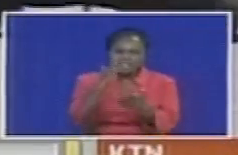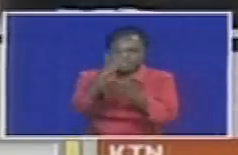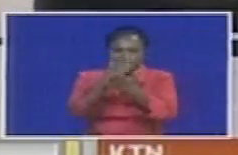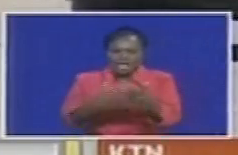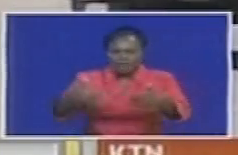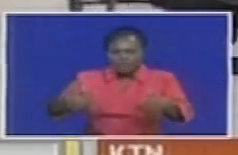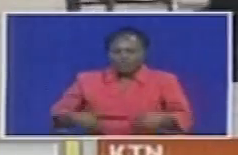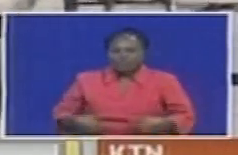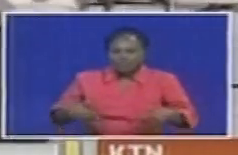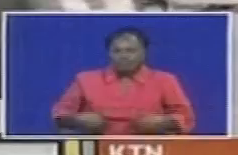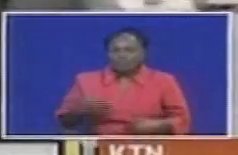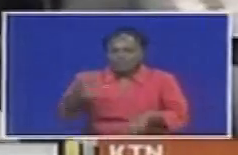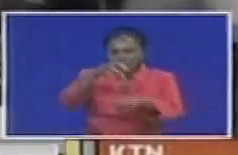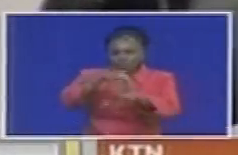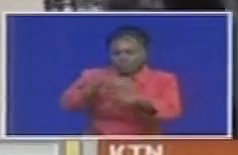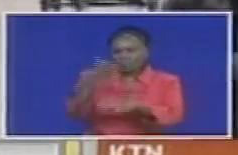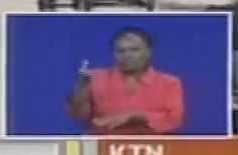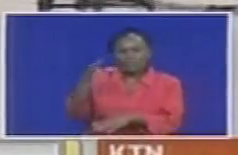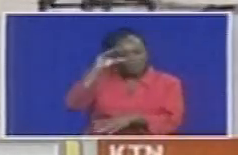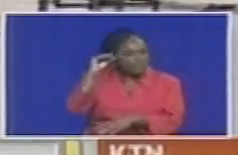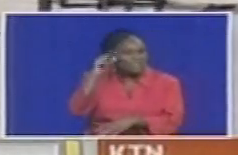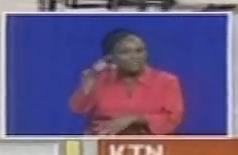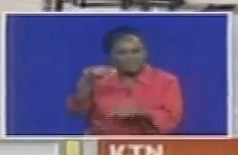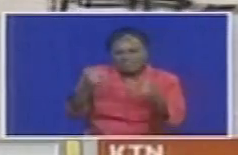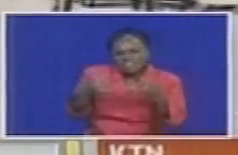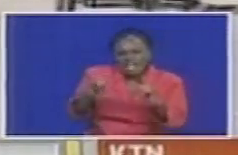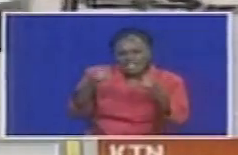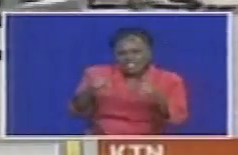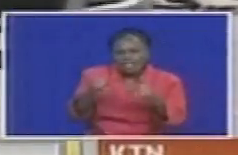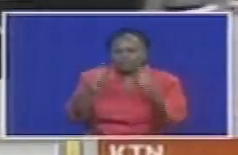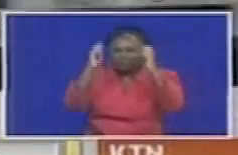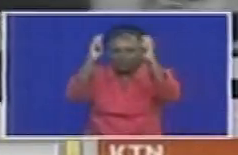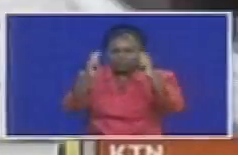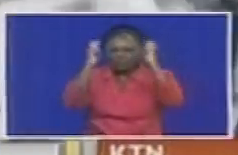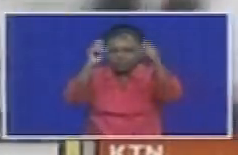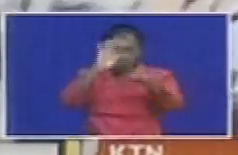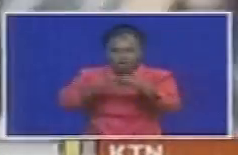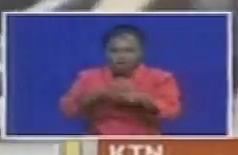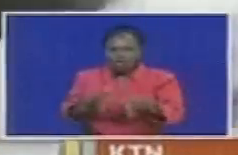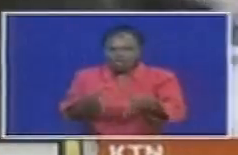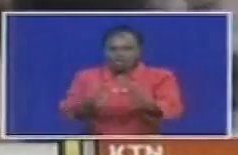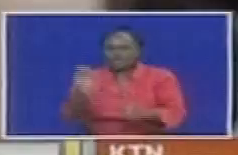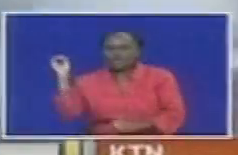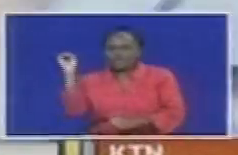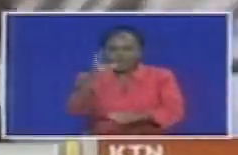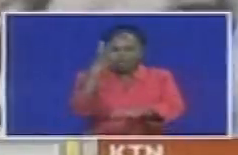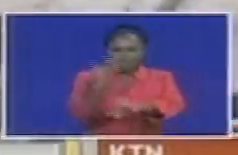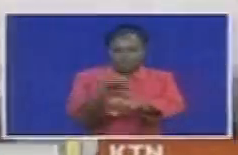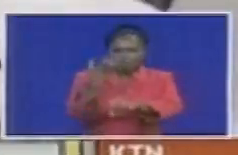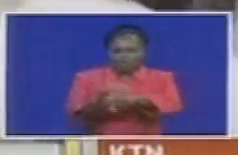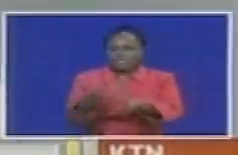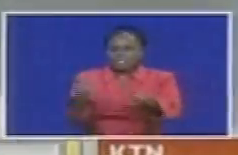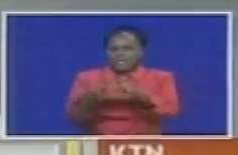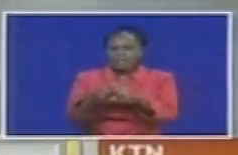wa msikiti Shuhada, awali msikiti Musa, walijaribu kuandamana barabarani huku wakiwarushia mawe polisi na hata waandishi